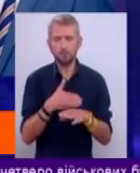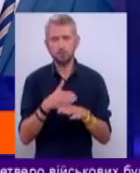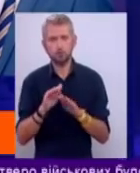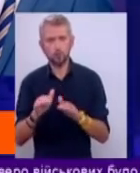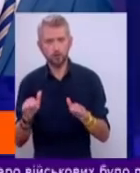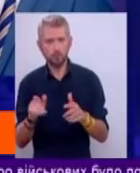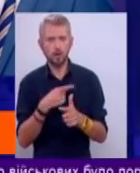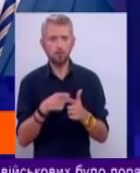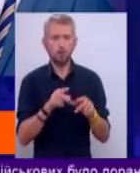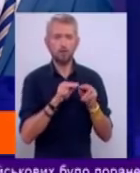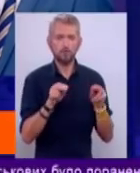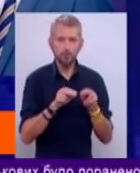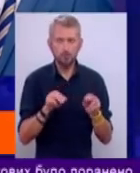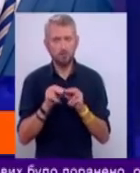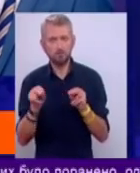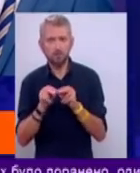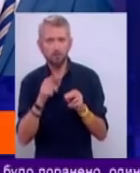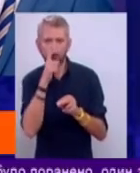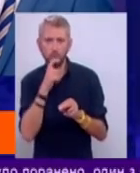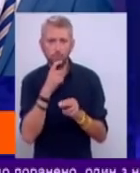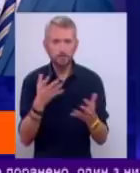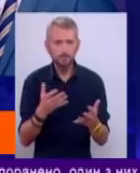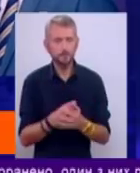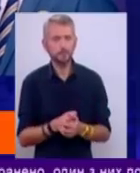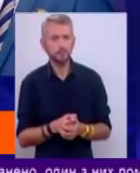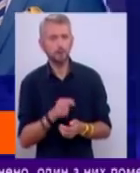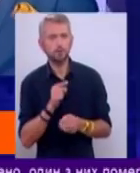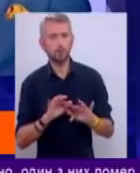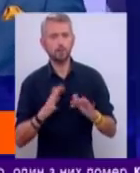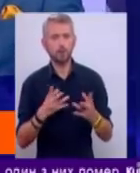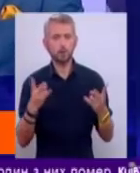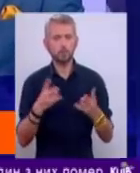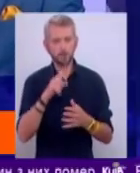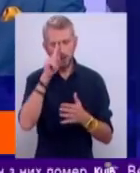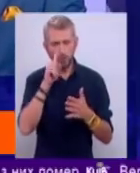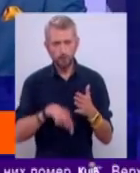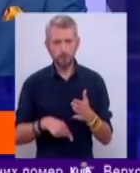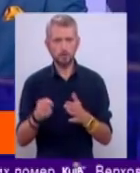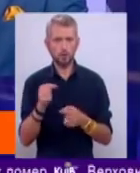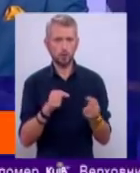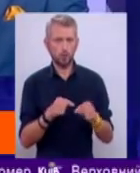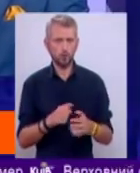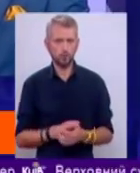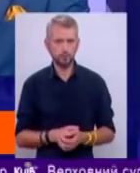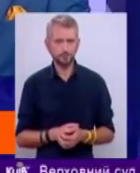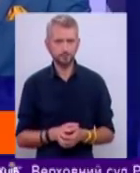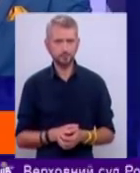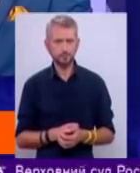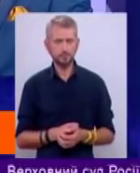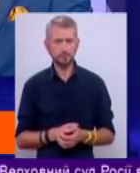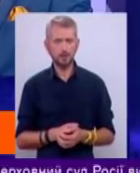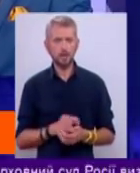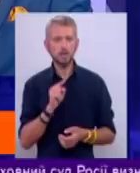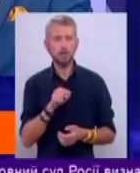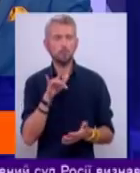учнями, або між вчителем і вчителем. У цьому випадку варто довіритися один одному. З цією